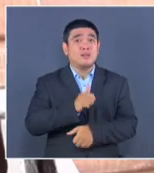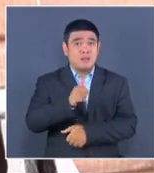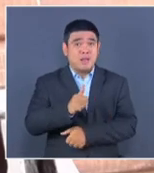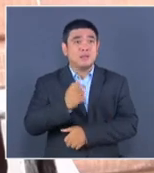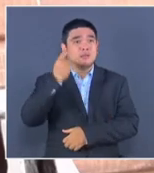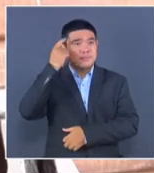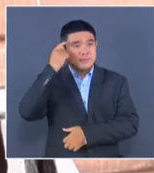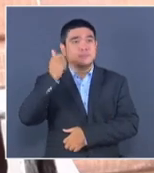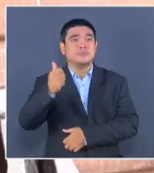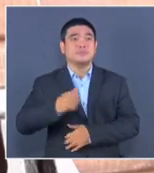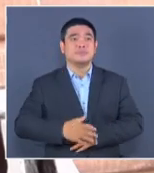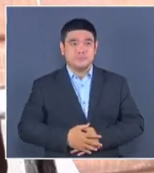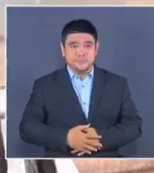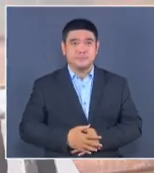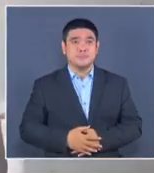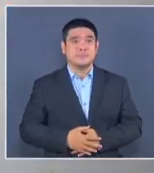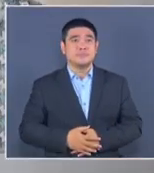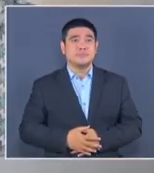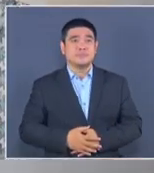ได้เลยนะครับ